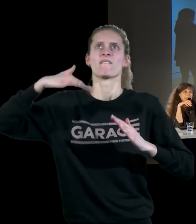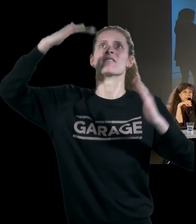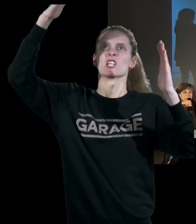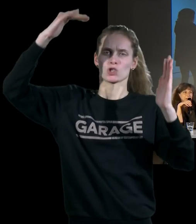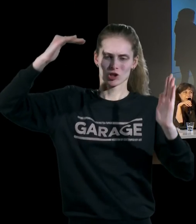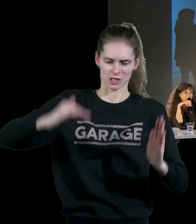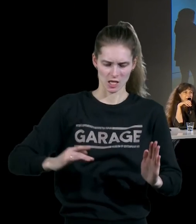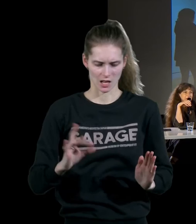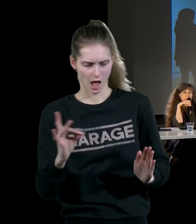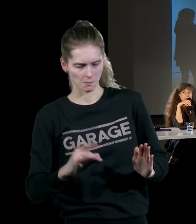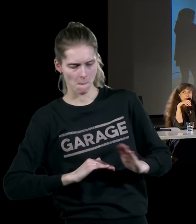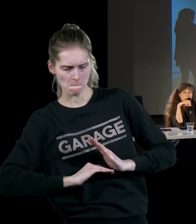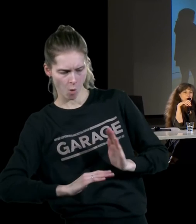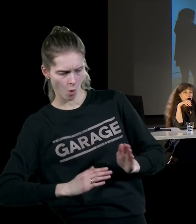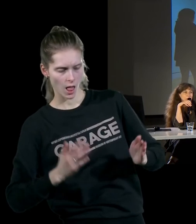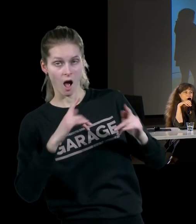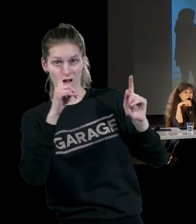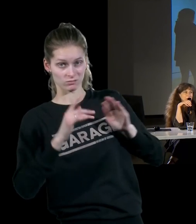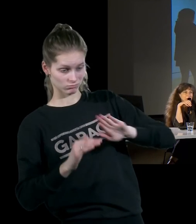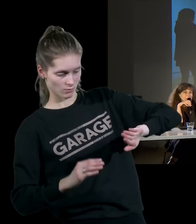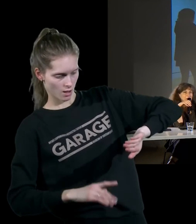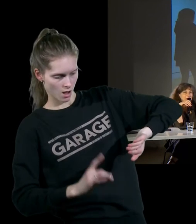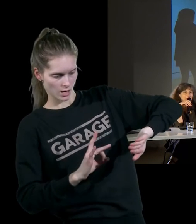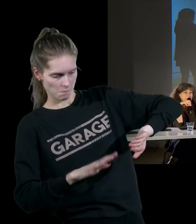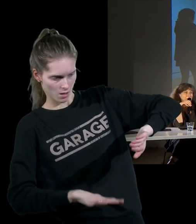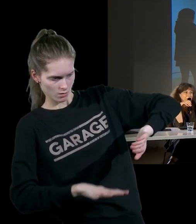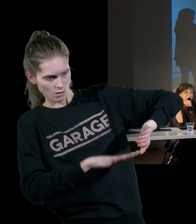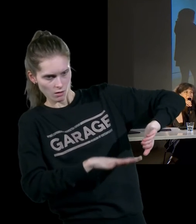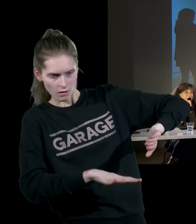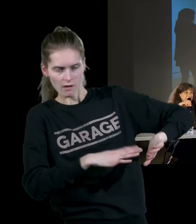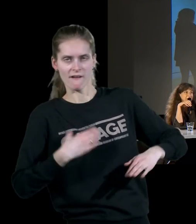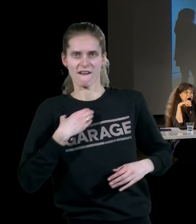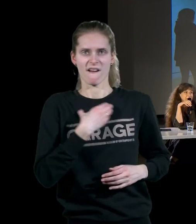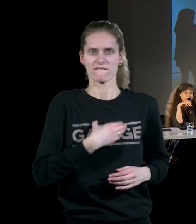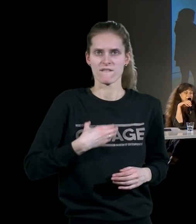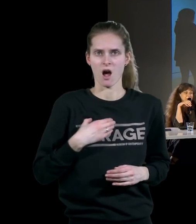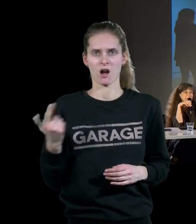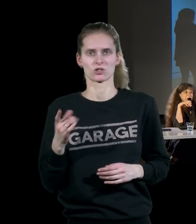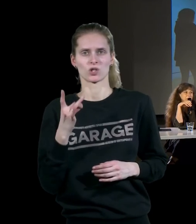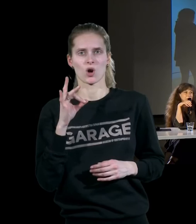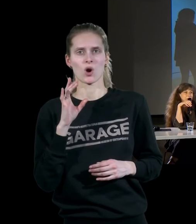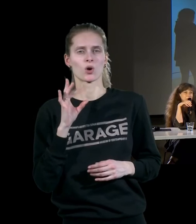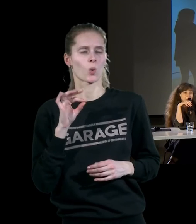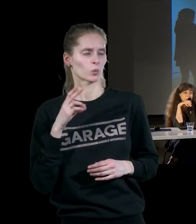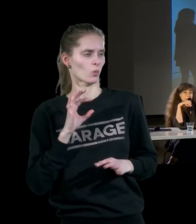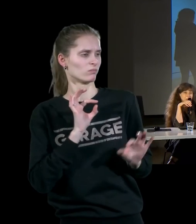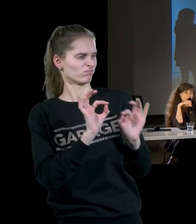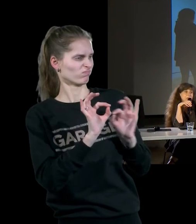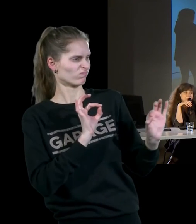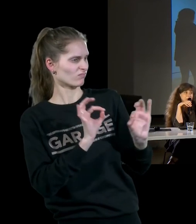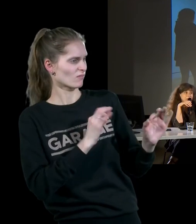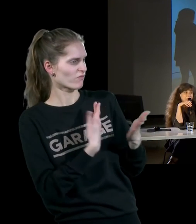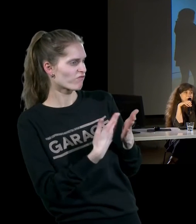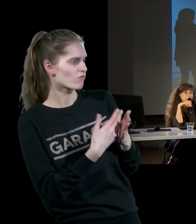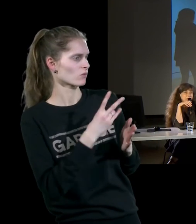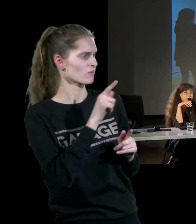расстоянии от стен висит картина. Это все то, что Ротко крайне придирчиво выяснял и оговаривал, когда он продавал